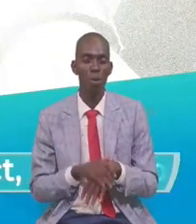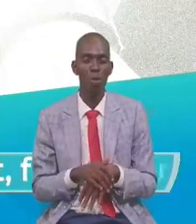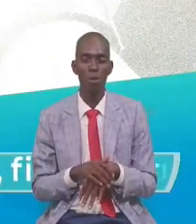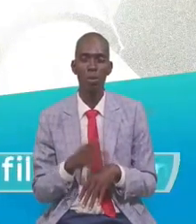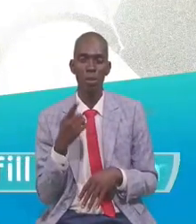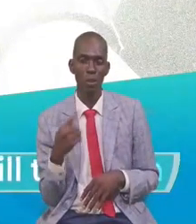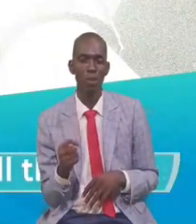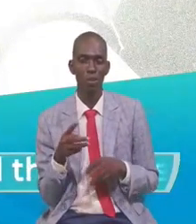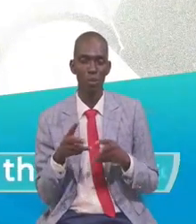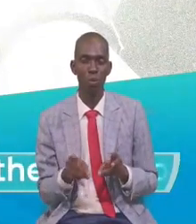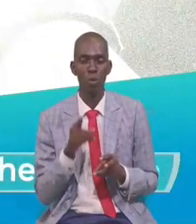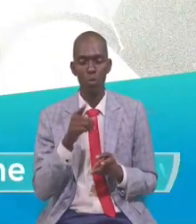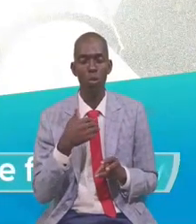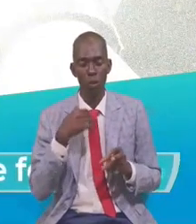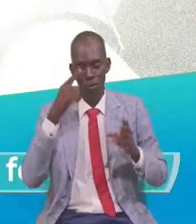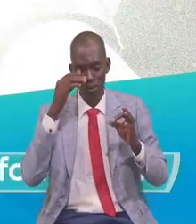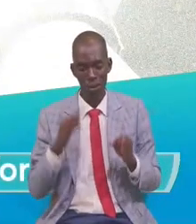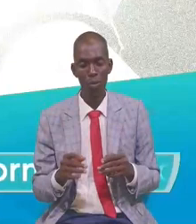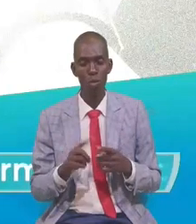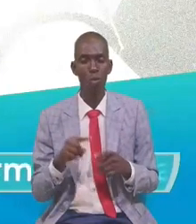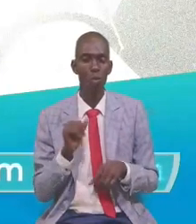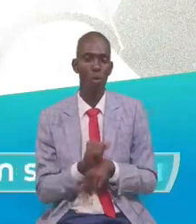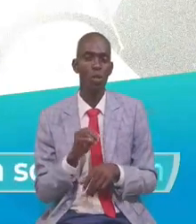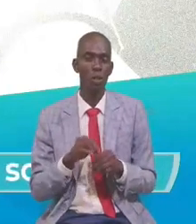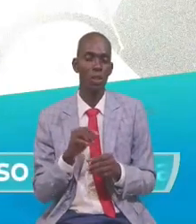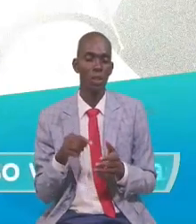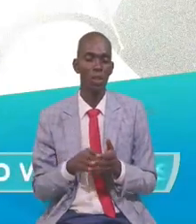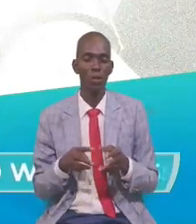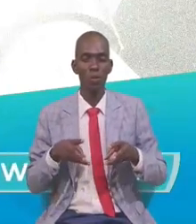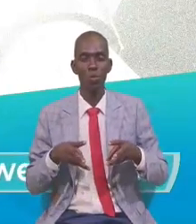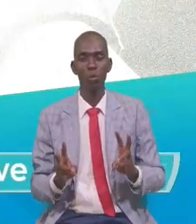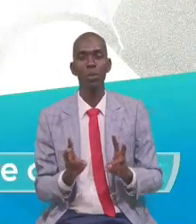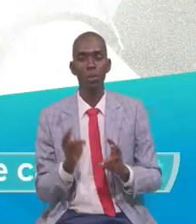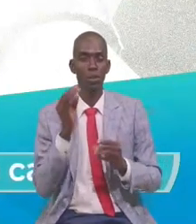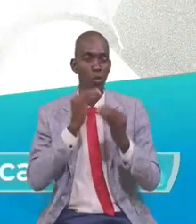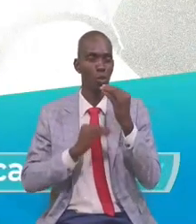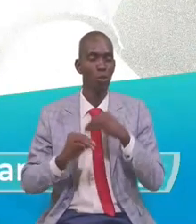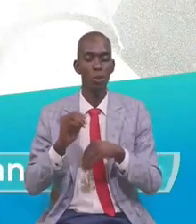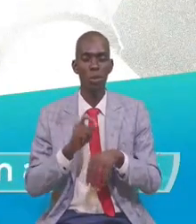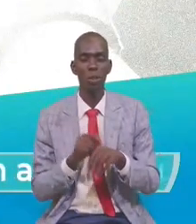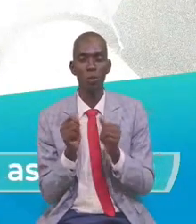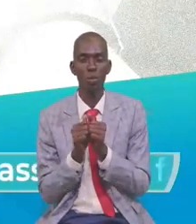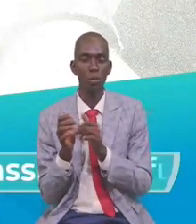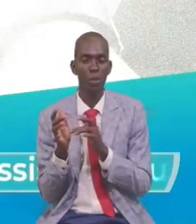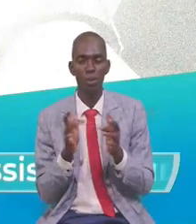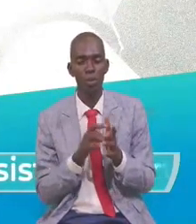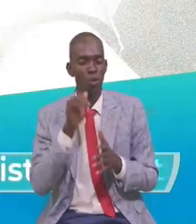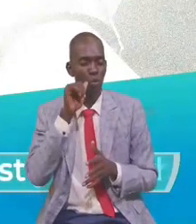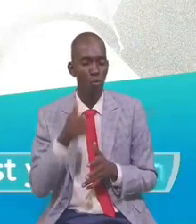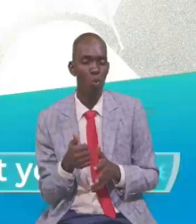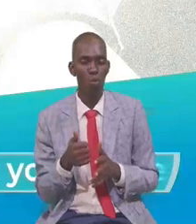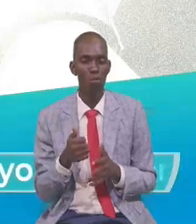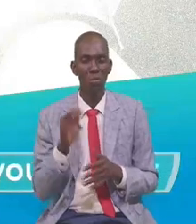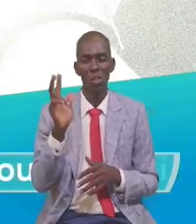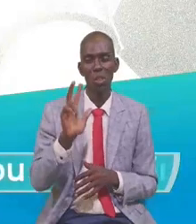communes, dans nos districts. On vous communiquera donc le lieu et l'heure pour vous surtout qui